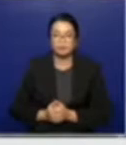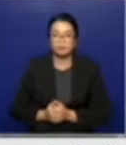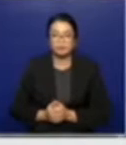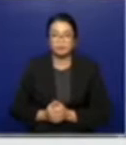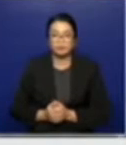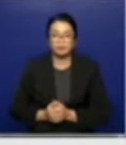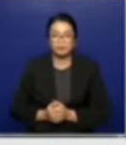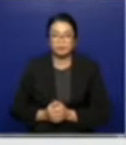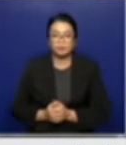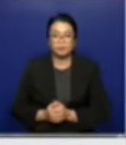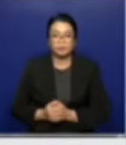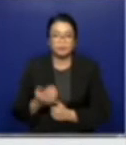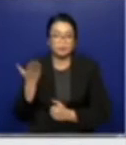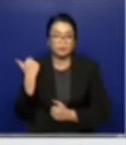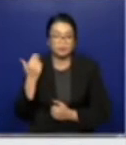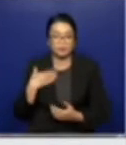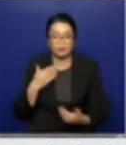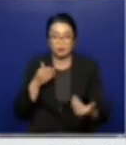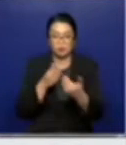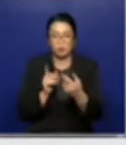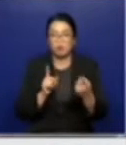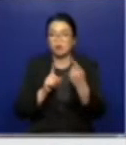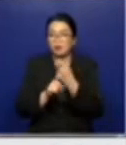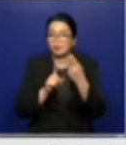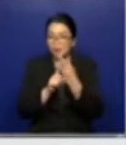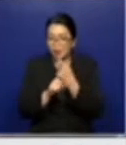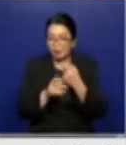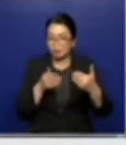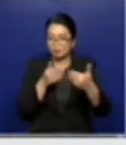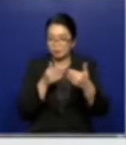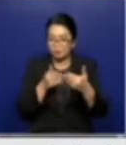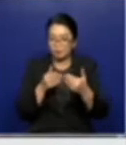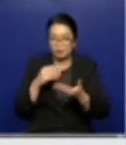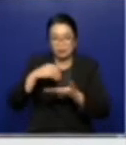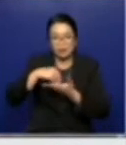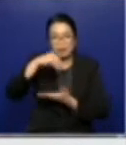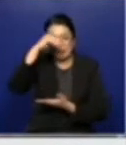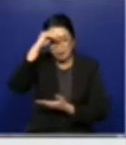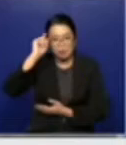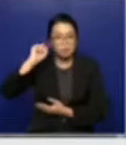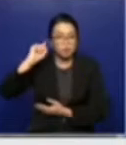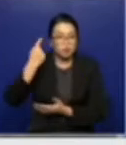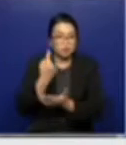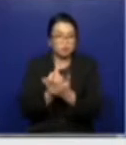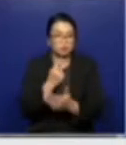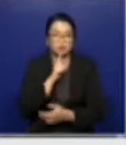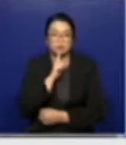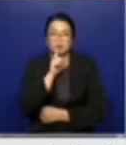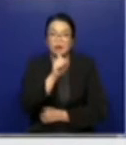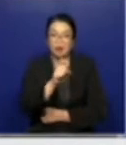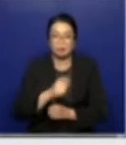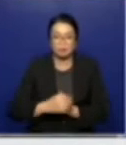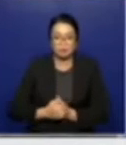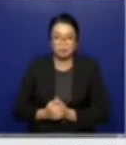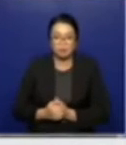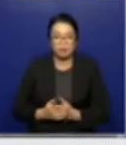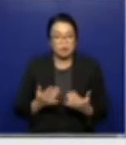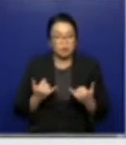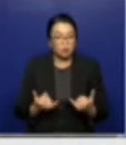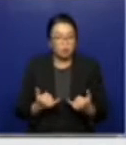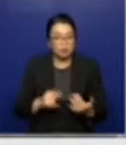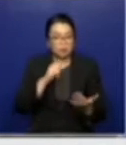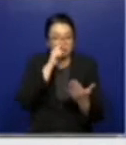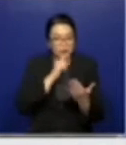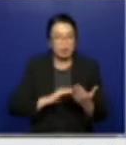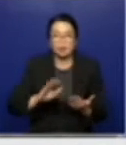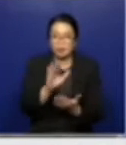ในช่วงของการซักถามคำถามมีนักเรียนหญิงคนหนึ่งถามว่าขณะนี้ประเทศชาติ